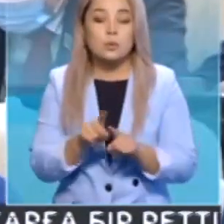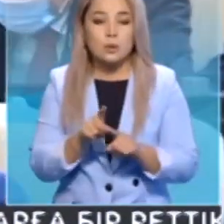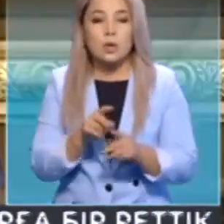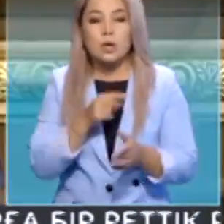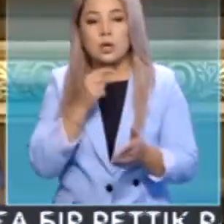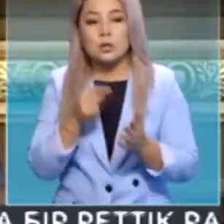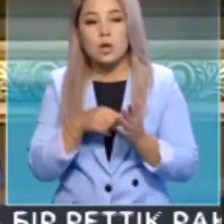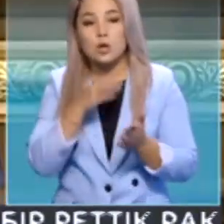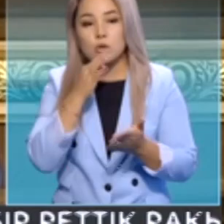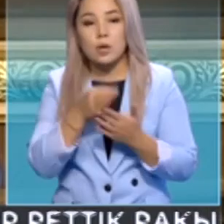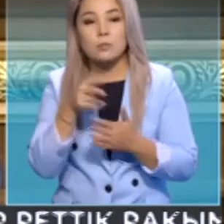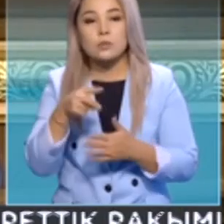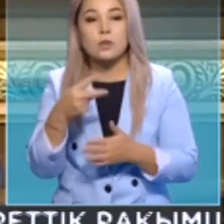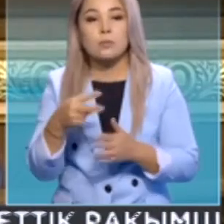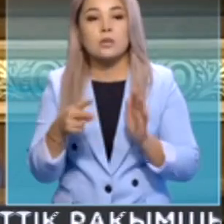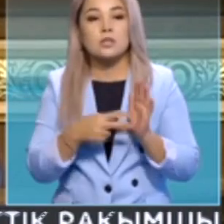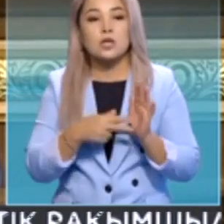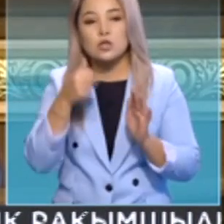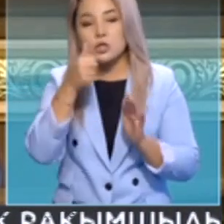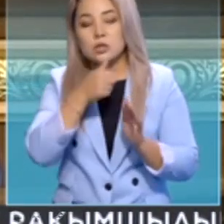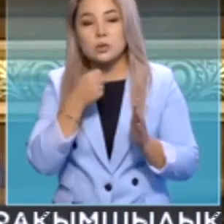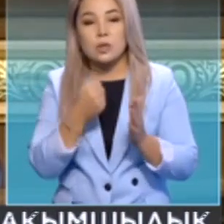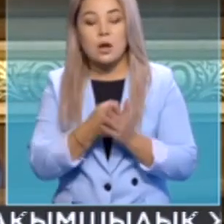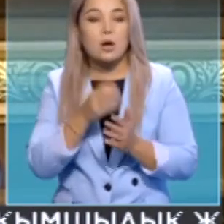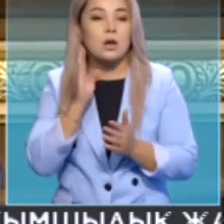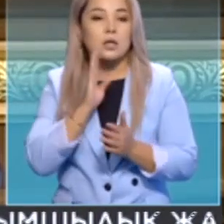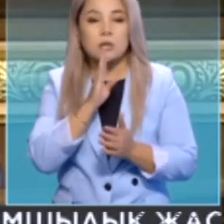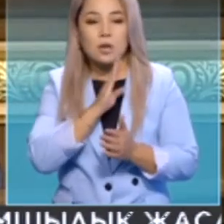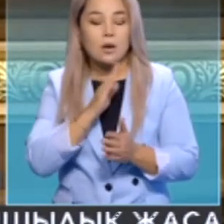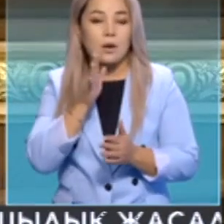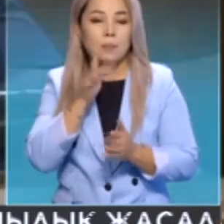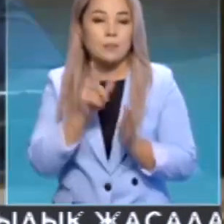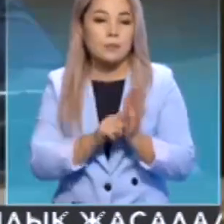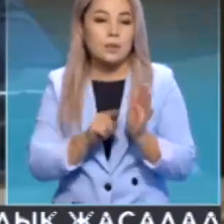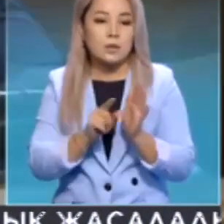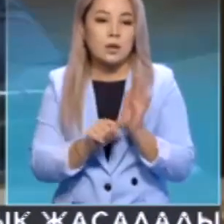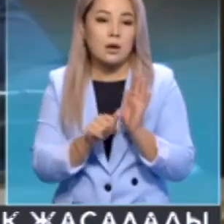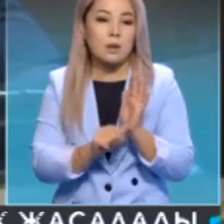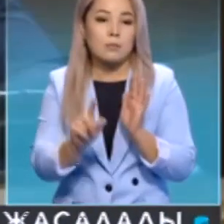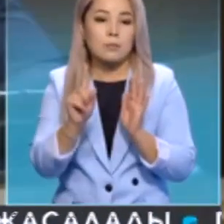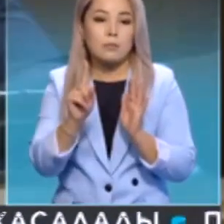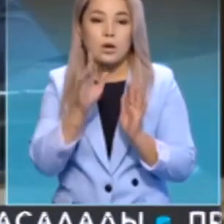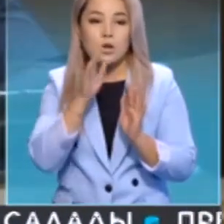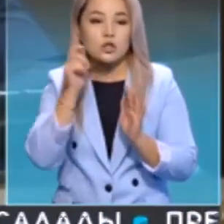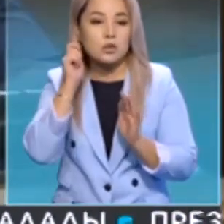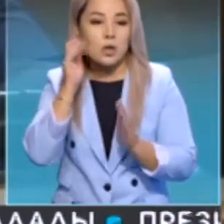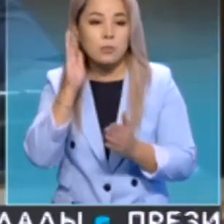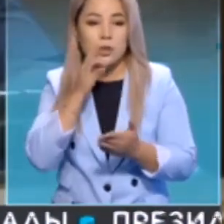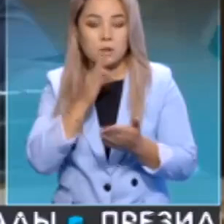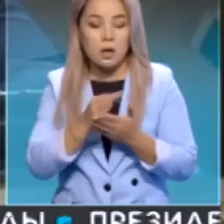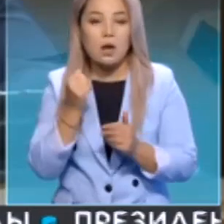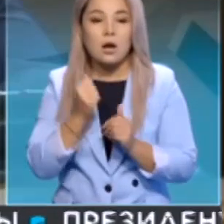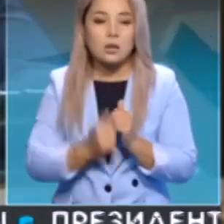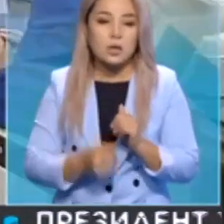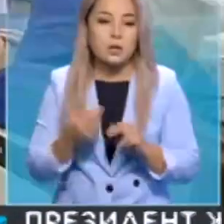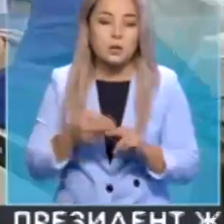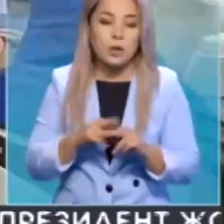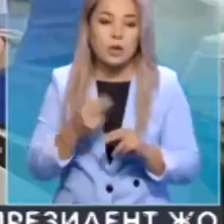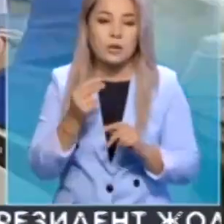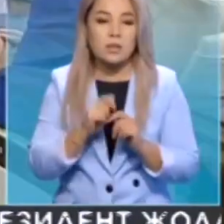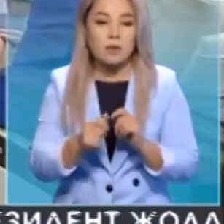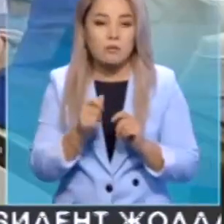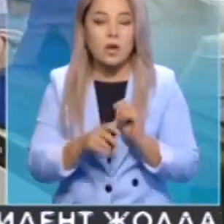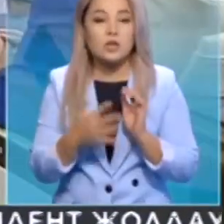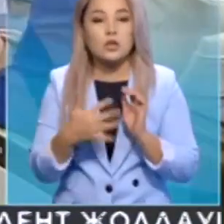берді. Енді 2028 жылға дейін әйелдердің зейнетке шығу жасы 61 жас болады. Ұлттық қордың жыл сайынғы инвестициялық